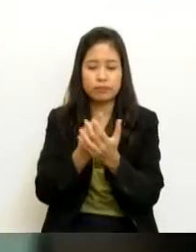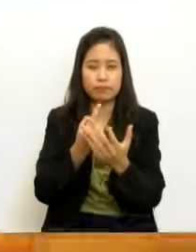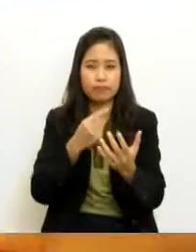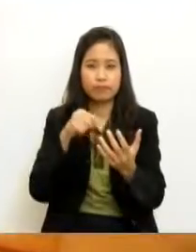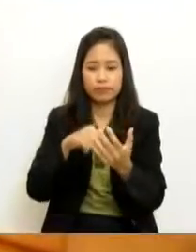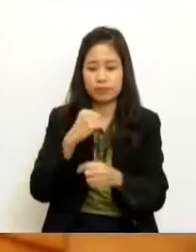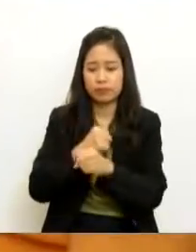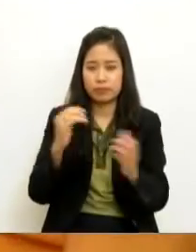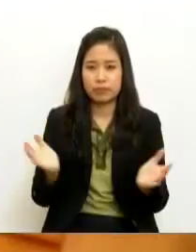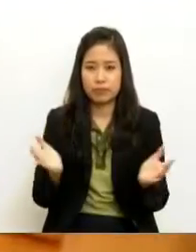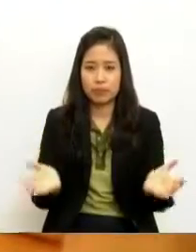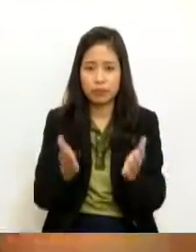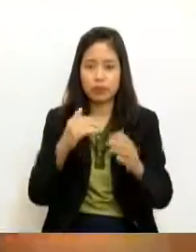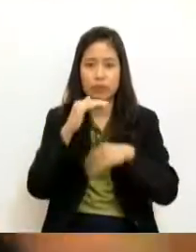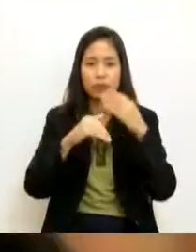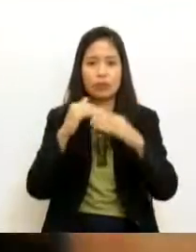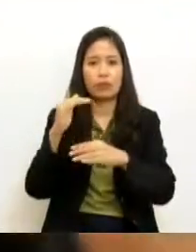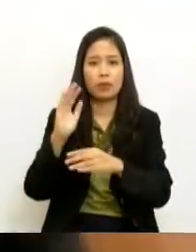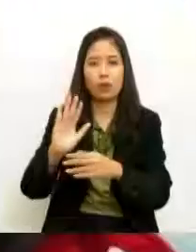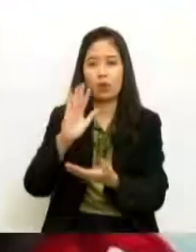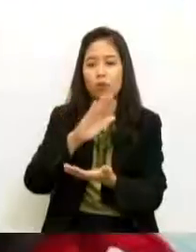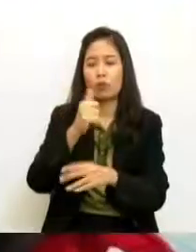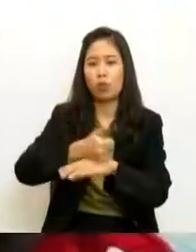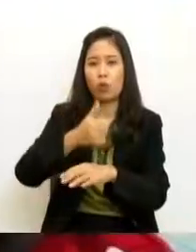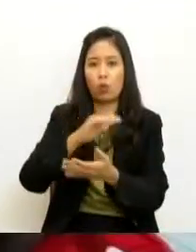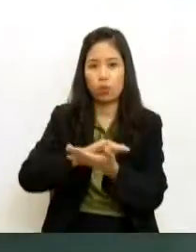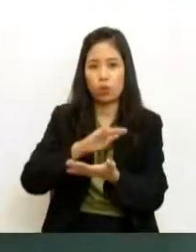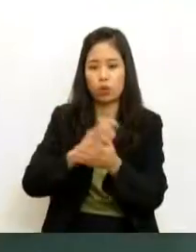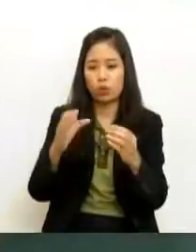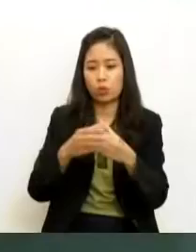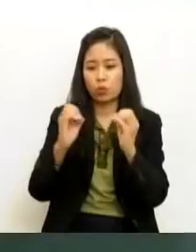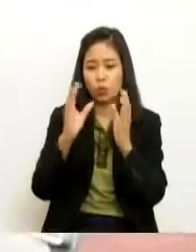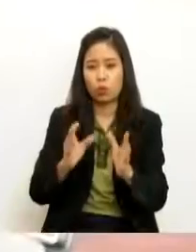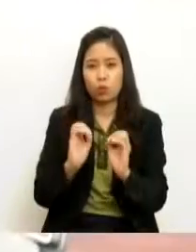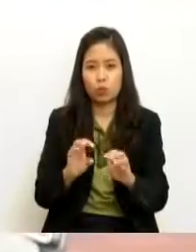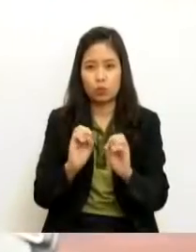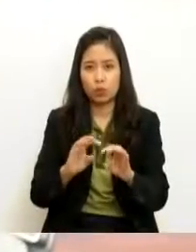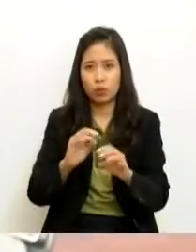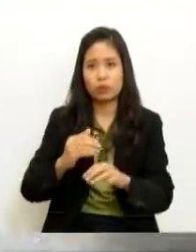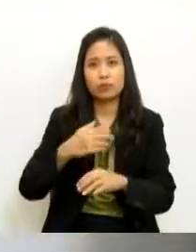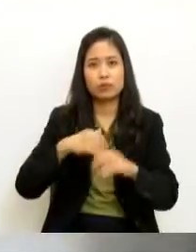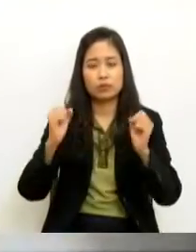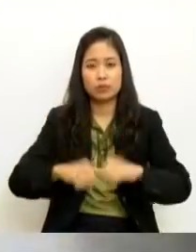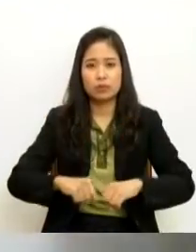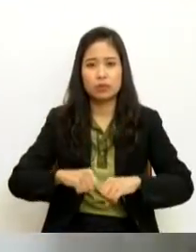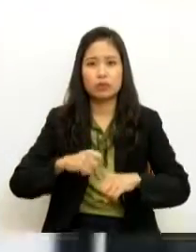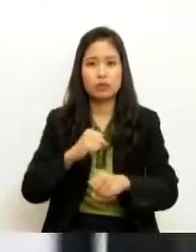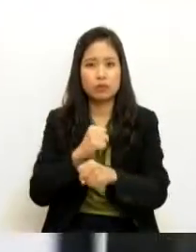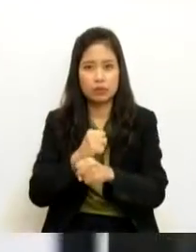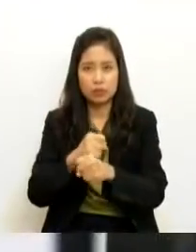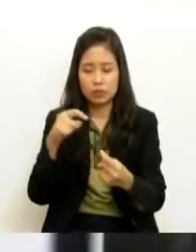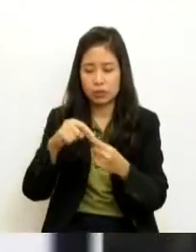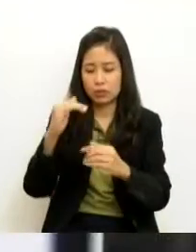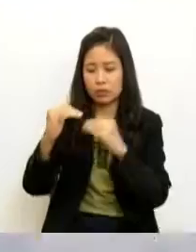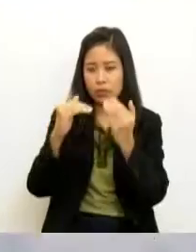นุนและช่วยผลักดันให้ผู้บริหารสถานศึกษาและครูผู้สอนพร้อมรับมือกับการเปลี่ยนแปลงทางการศึกษา